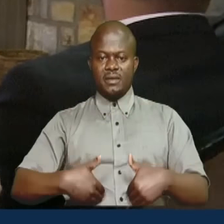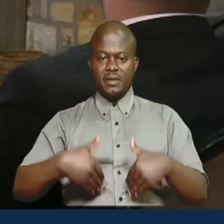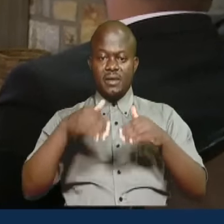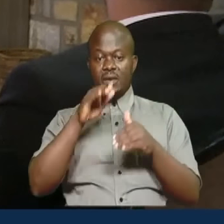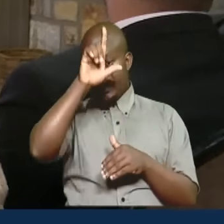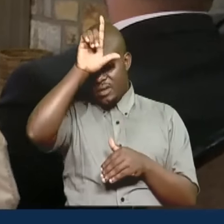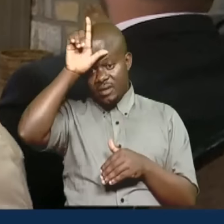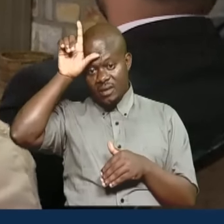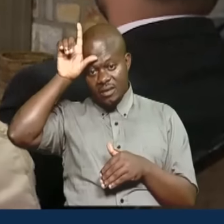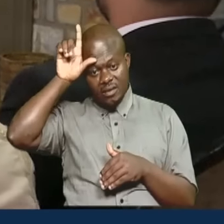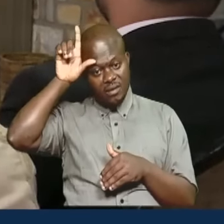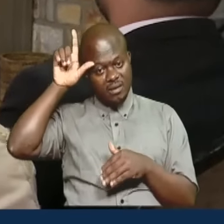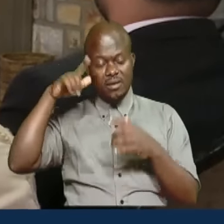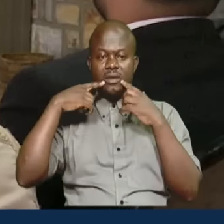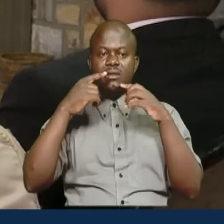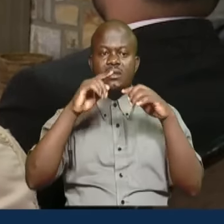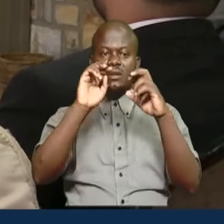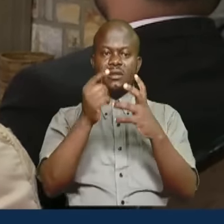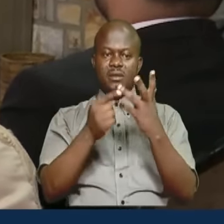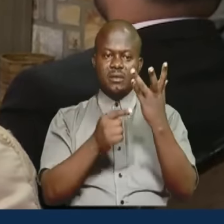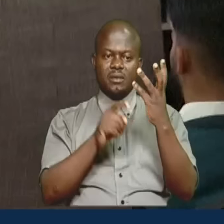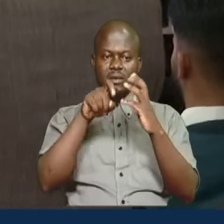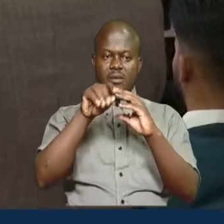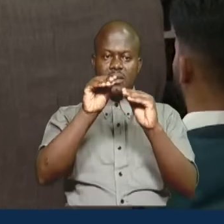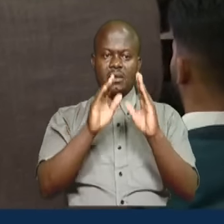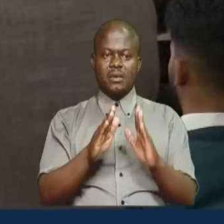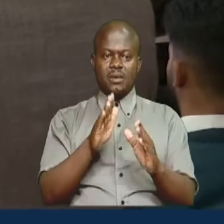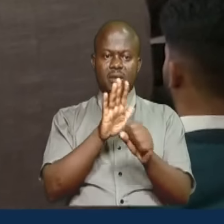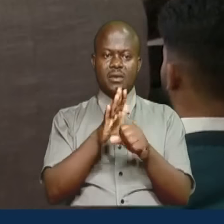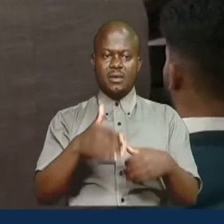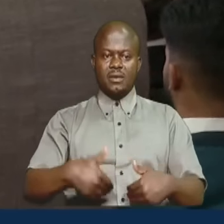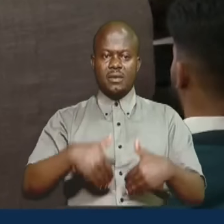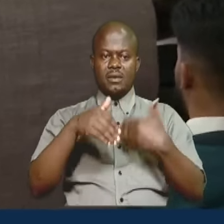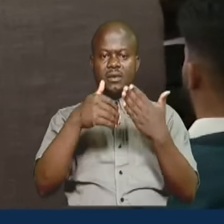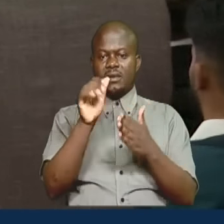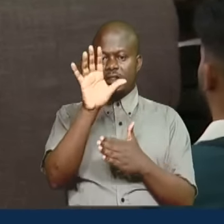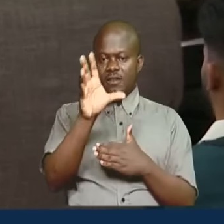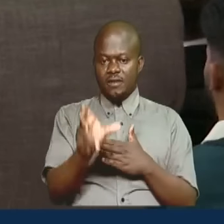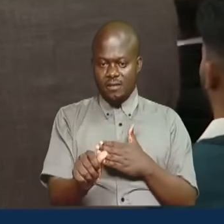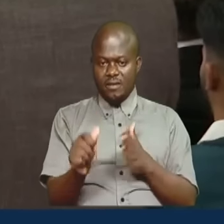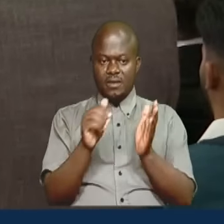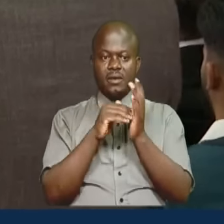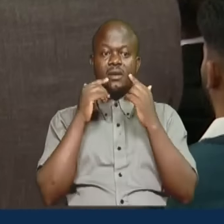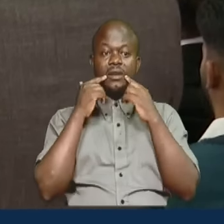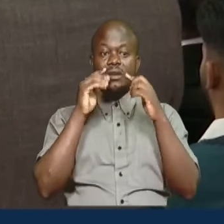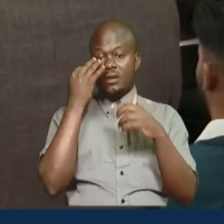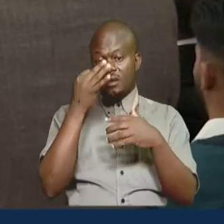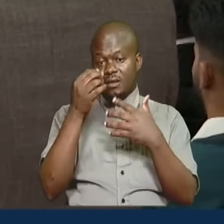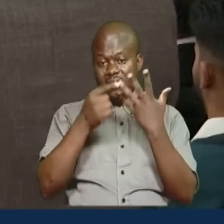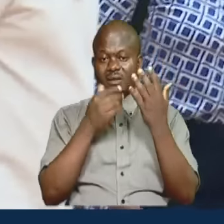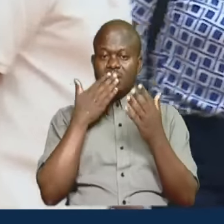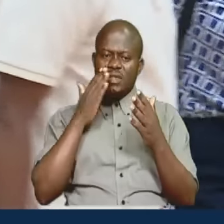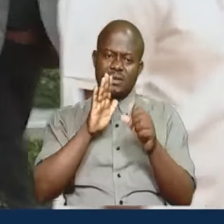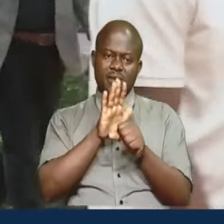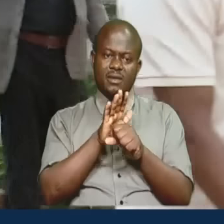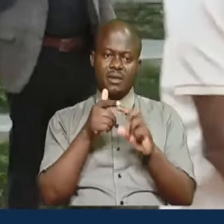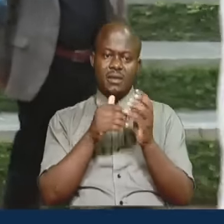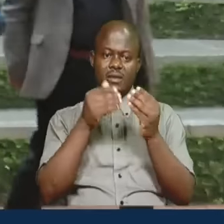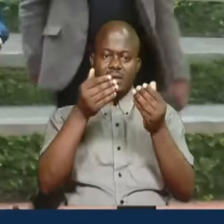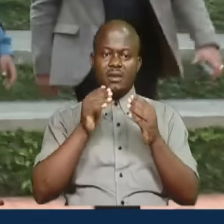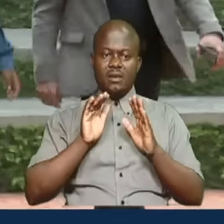Libya yavuze ko ibi bikwiye kuba isomo ku rubyiruko rwa Afrika. Yavuze ko nubwo ari isomo ribabaje ariko ritanga